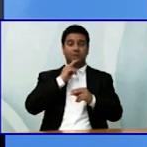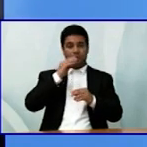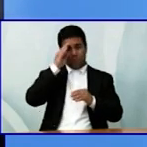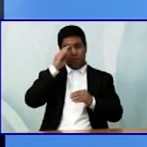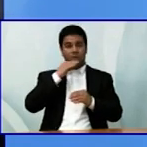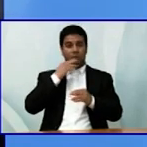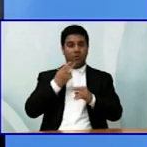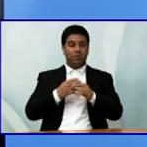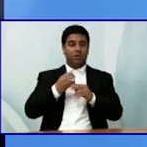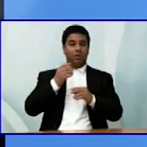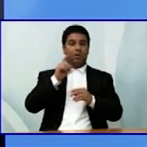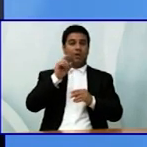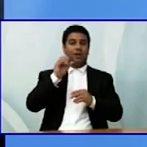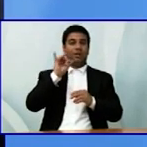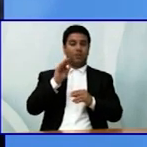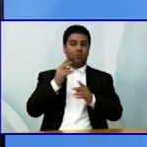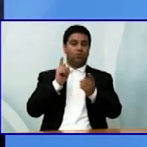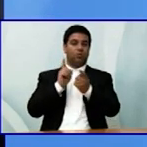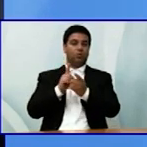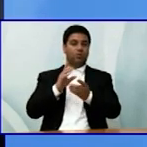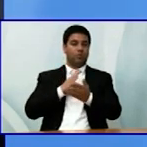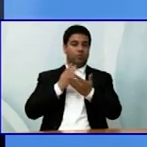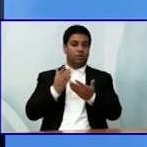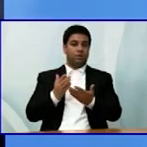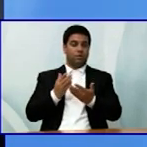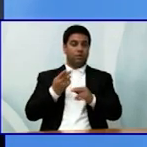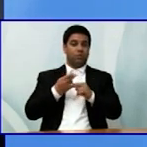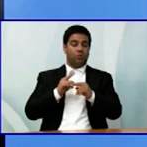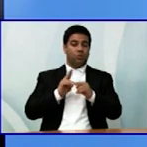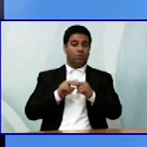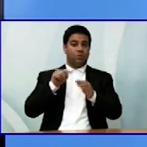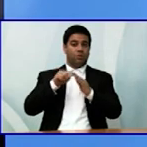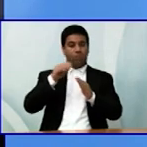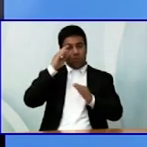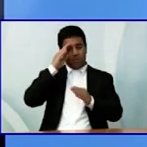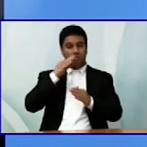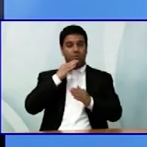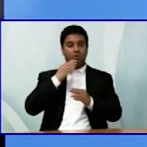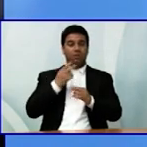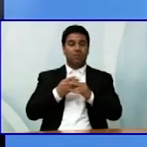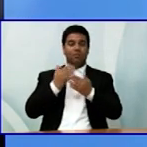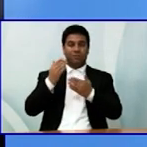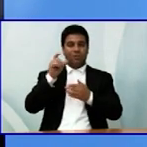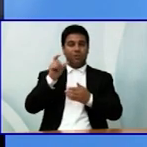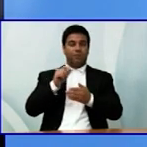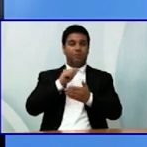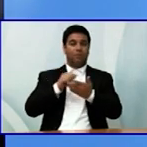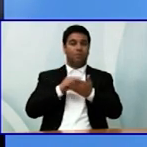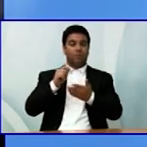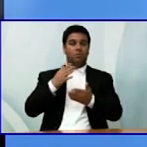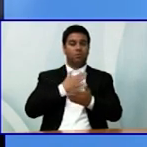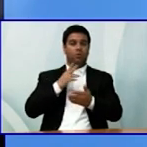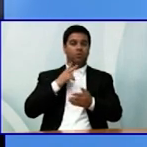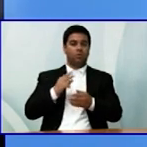otasi Luqmon hakimni uchratib qolibdi. Shunda ota: "Taqsir, qizim